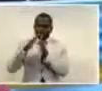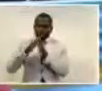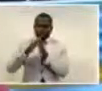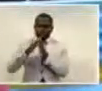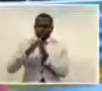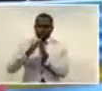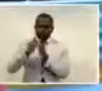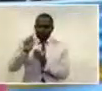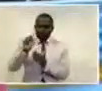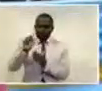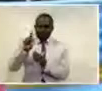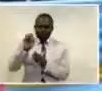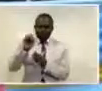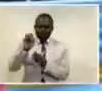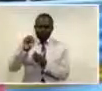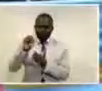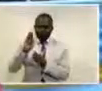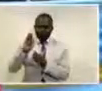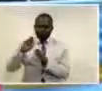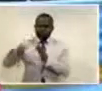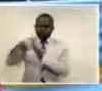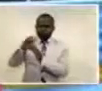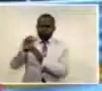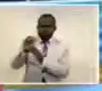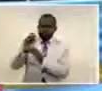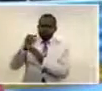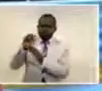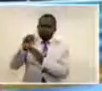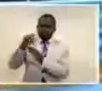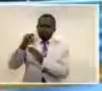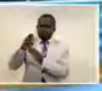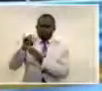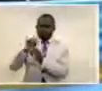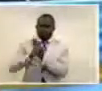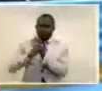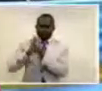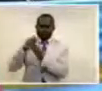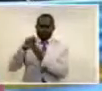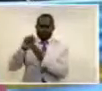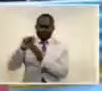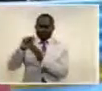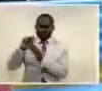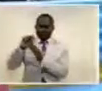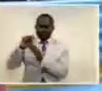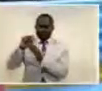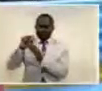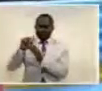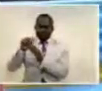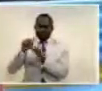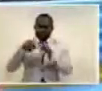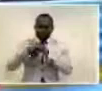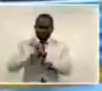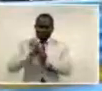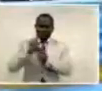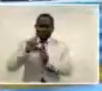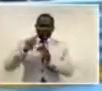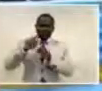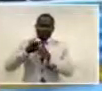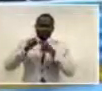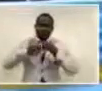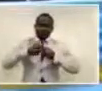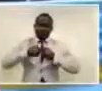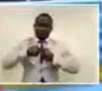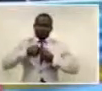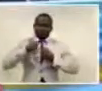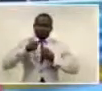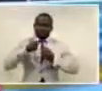wa Karisimbi, kagari Kambuga Ngari, murenge wa Gisenyi. Nilingia Rwanda toka Congo